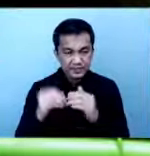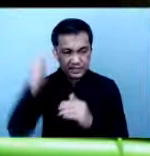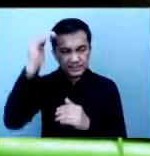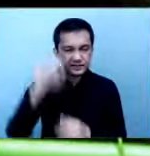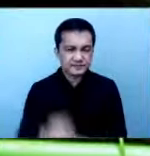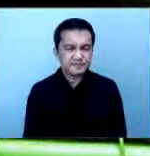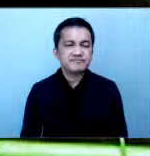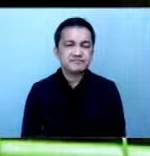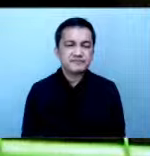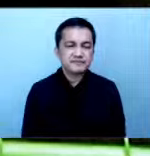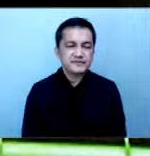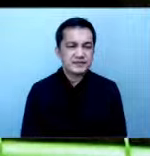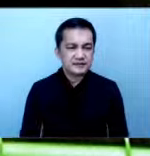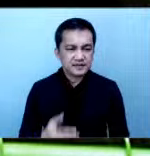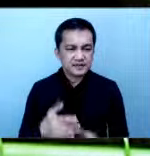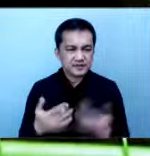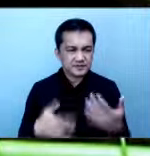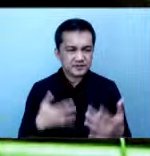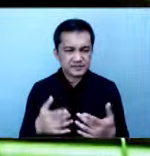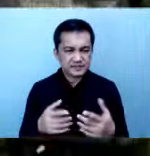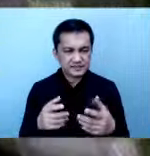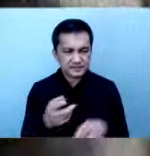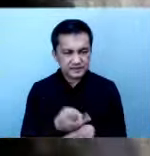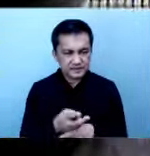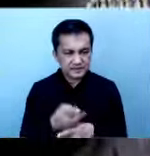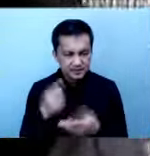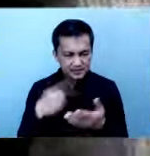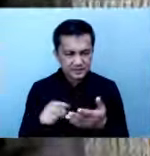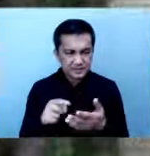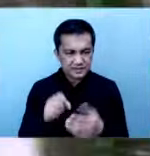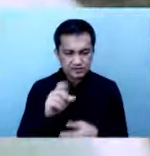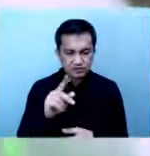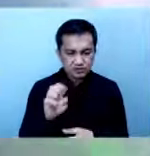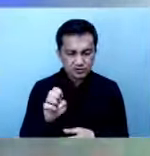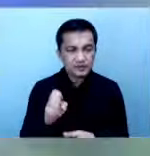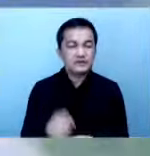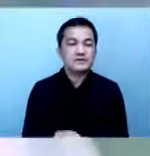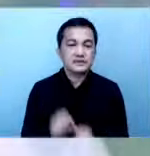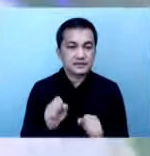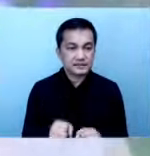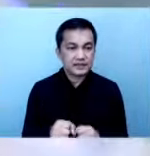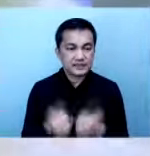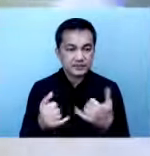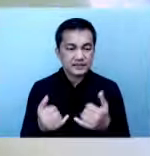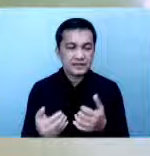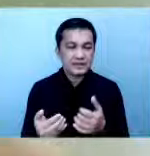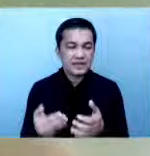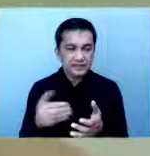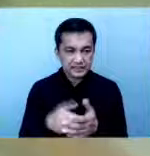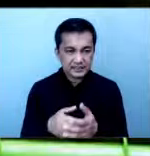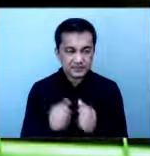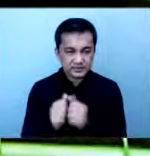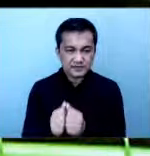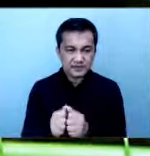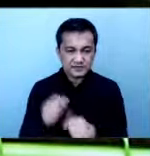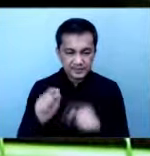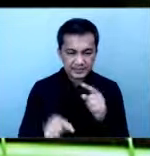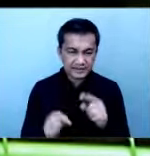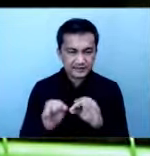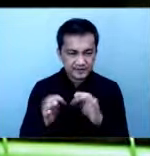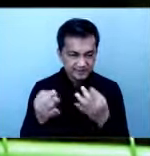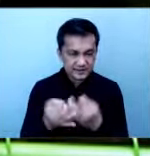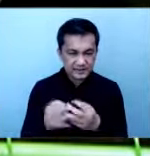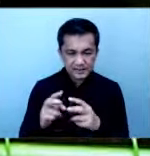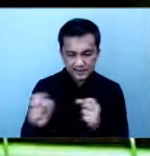it. It's so much fun. I like that you can keep track of your score. So you can play against your friends and family or you can just play against yourself, which